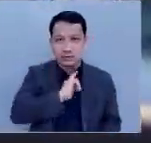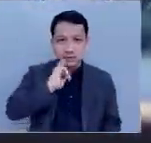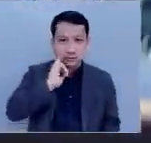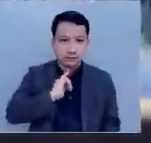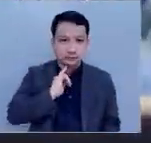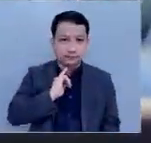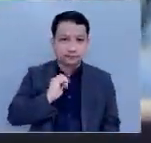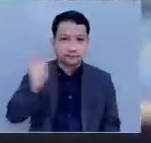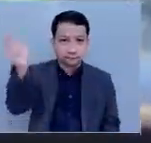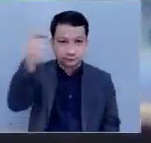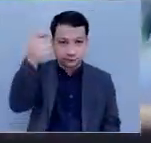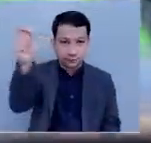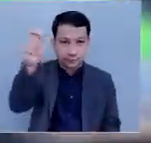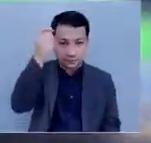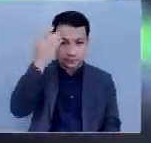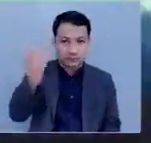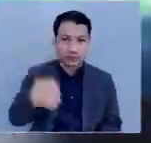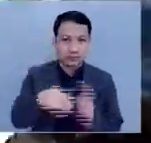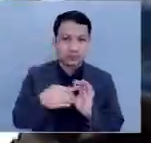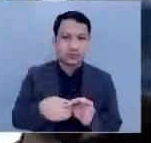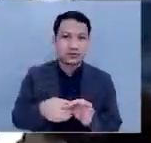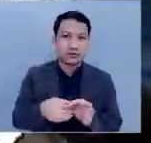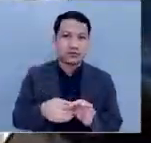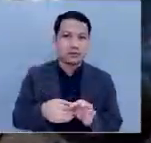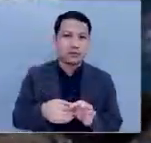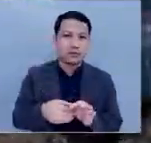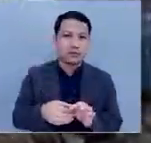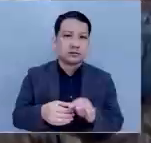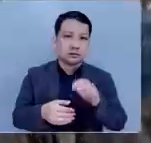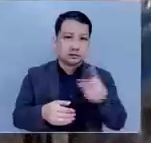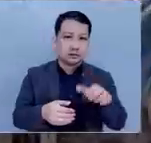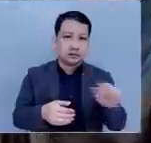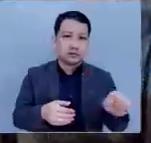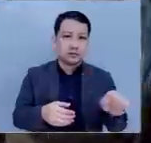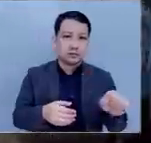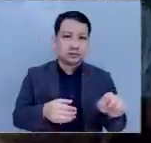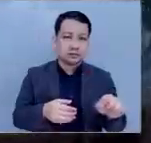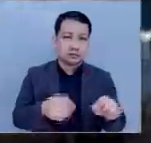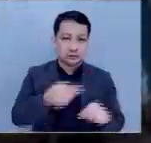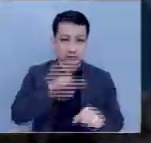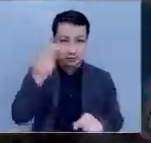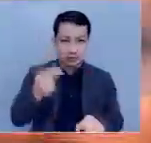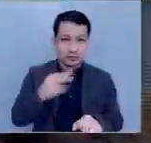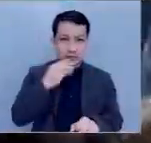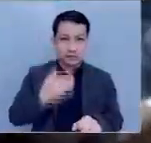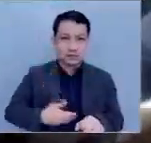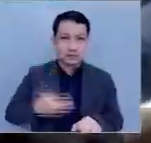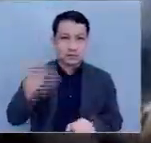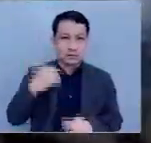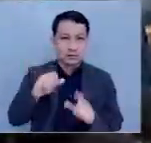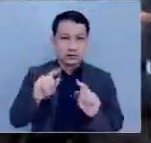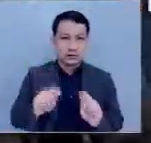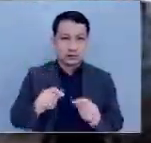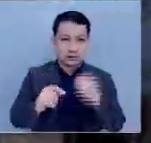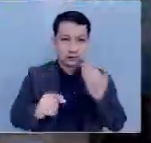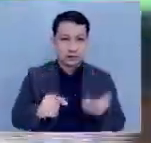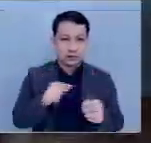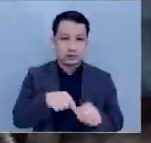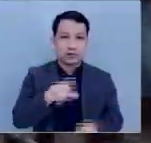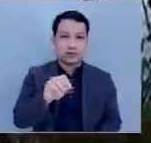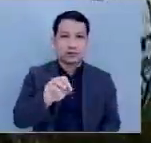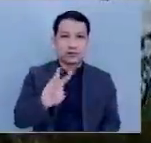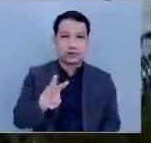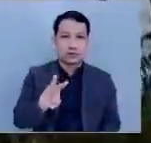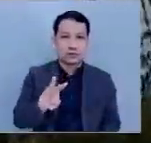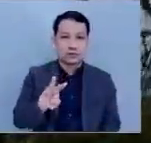Hawak ang kanilang mga puting watawat, sinalubong nila si Angeline sa isang hero's welcome nitong Sabado. Nasawi ang OFW matapos